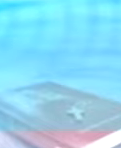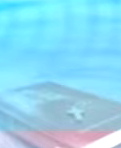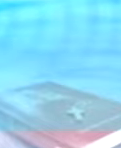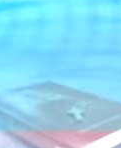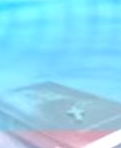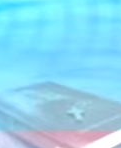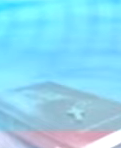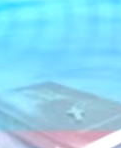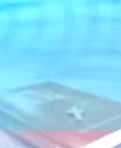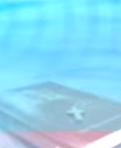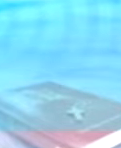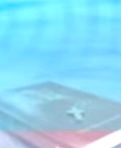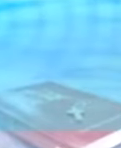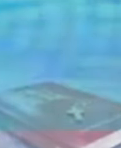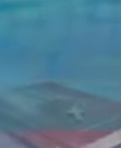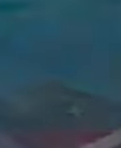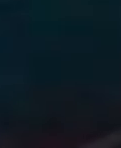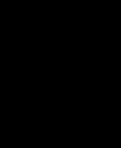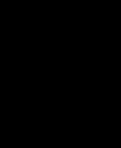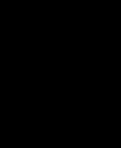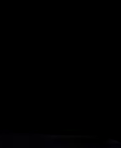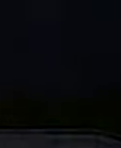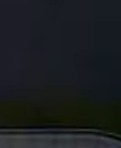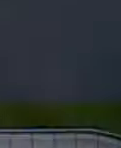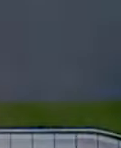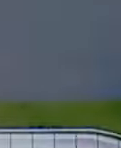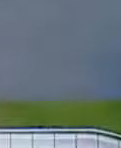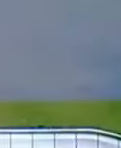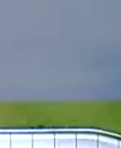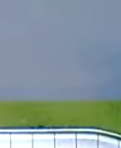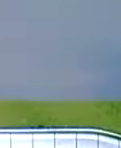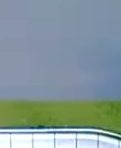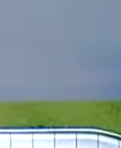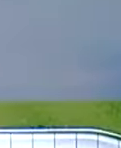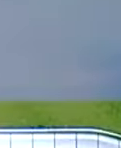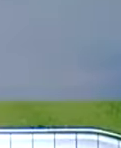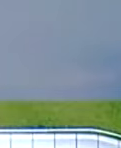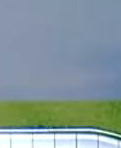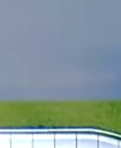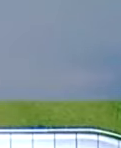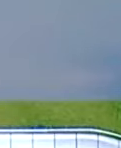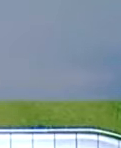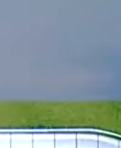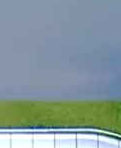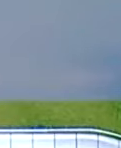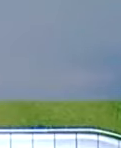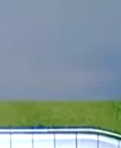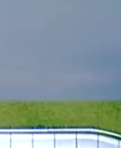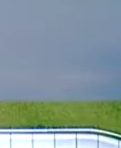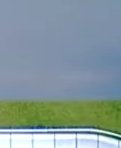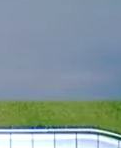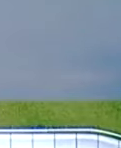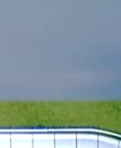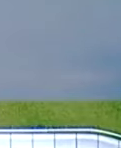하나님을 또다시 찬양하다 아 지난번 유럽 성에